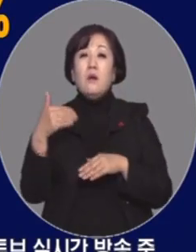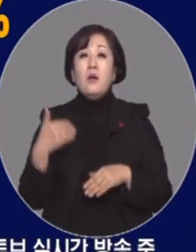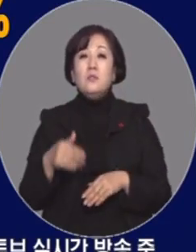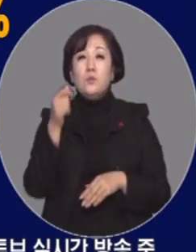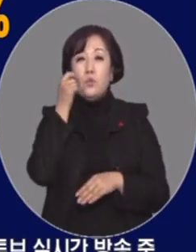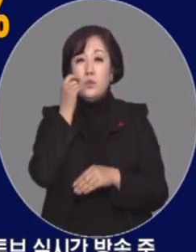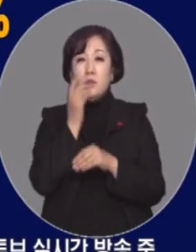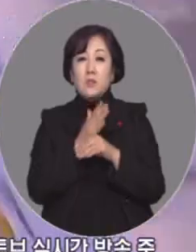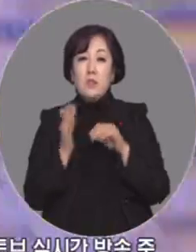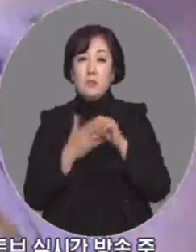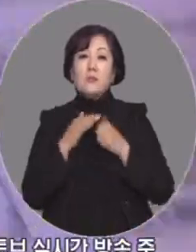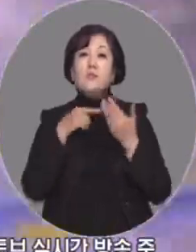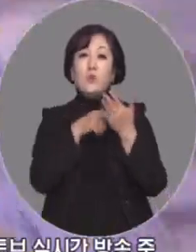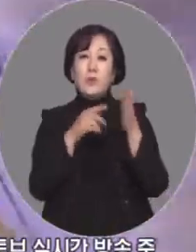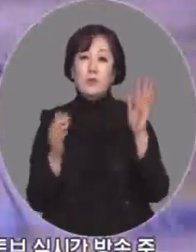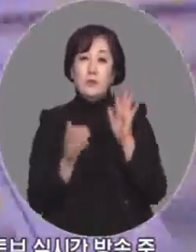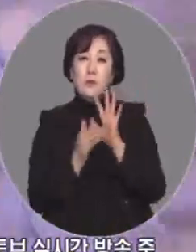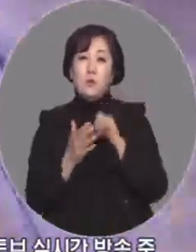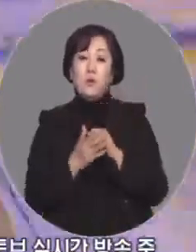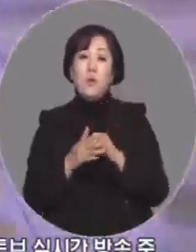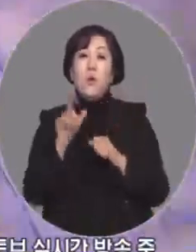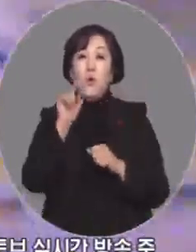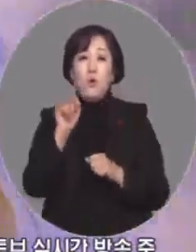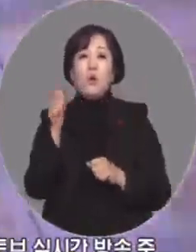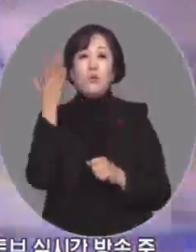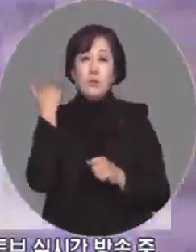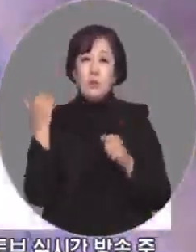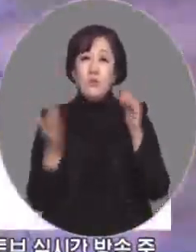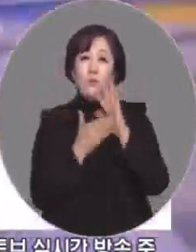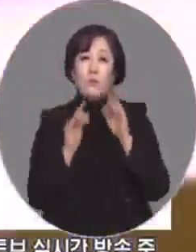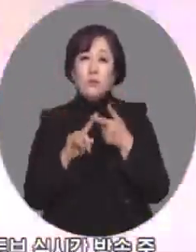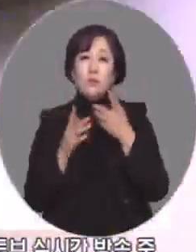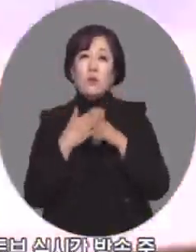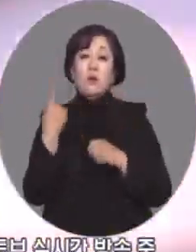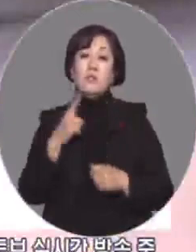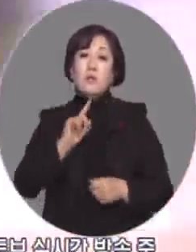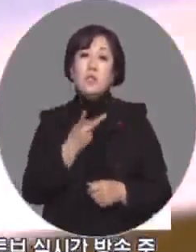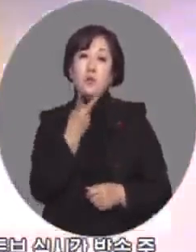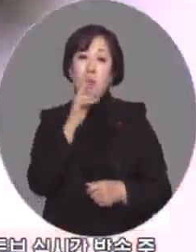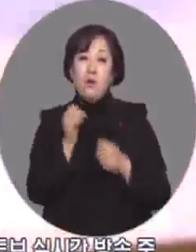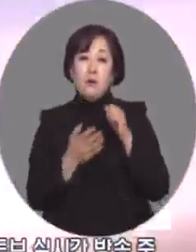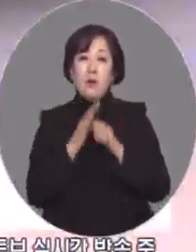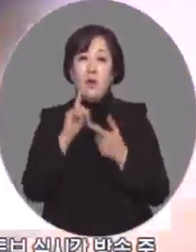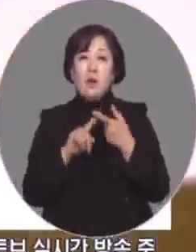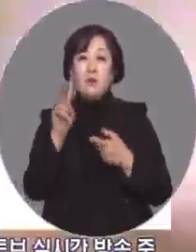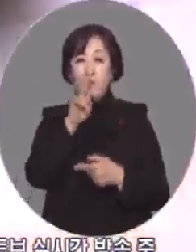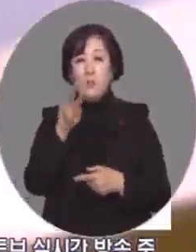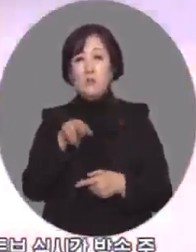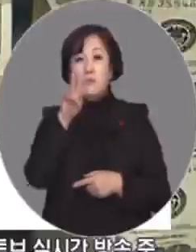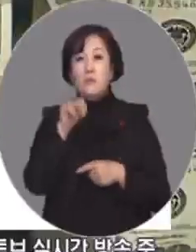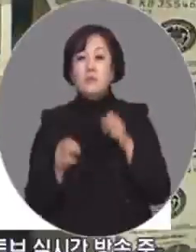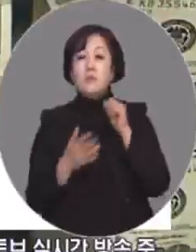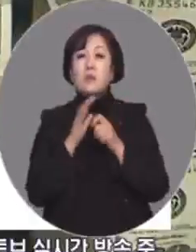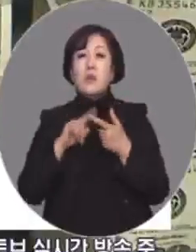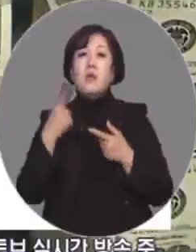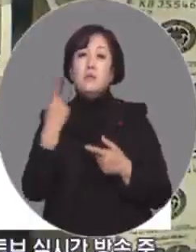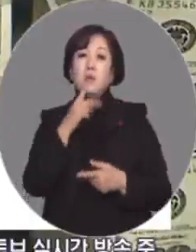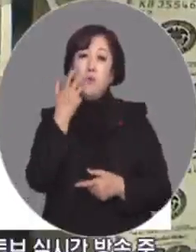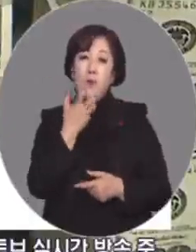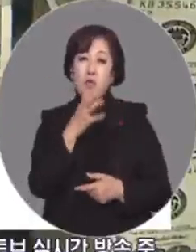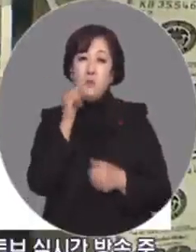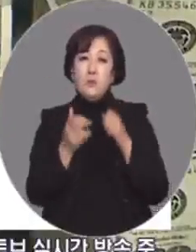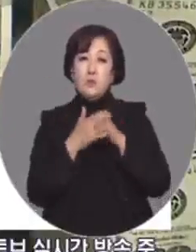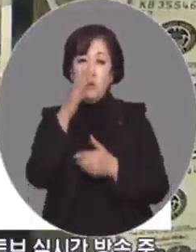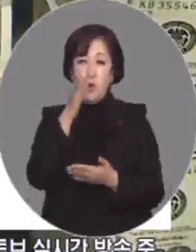걸로 나타났습니다. 불과 5개월 전만 해도 1200원대를 유지하던 환율이 단기간에 1080원대로